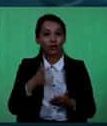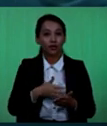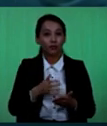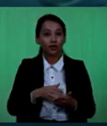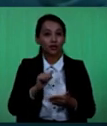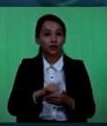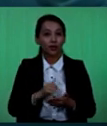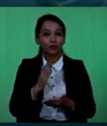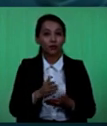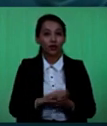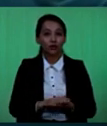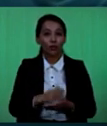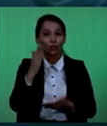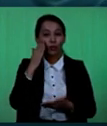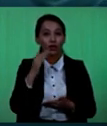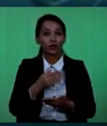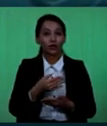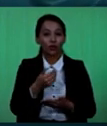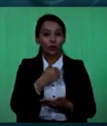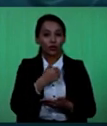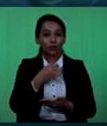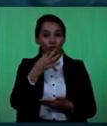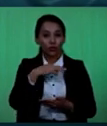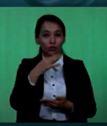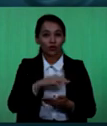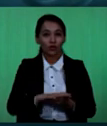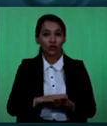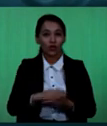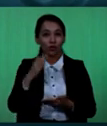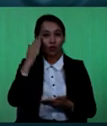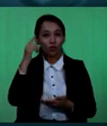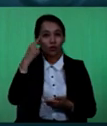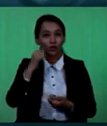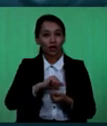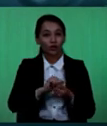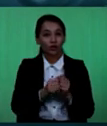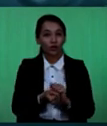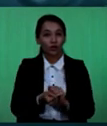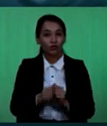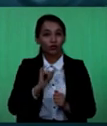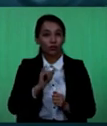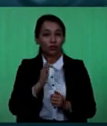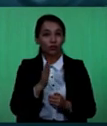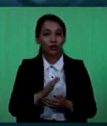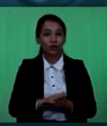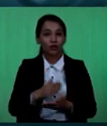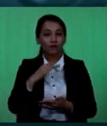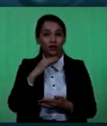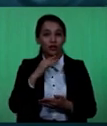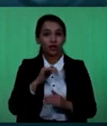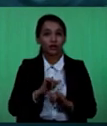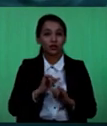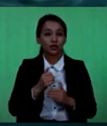oson. Ayrim uyqu dori va ommalashgan antidepressantlar xotirani yomonlashtirib, aql zaiflikni keltirib chiqarishi